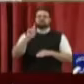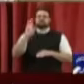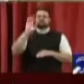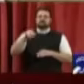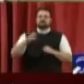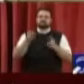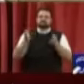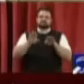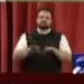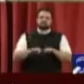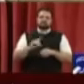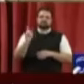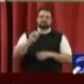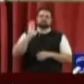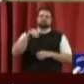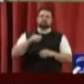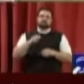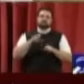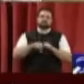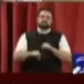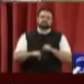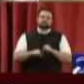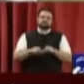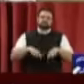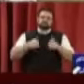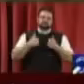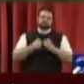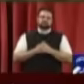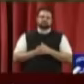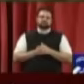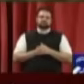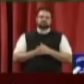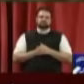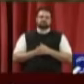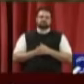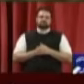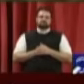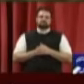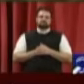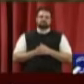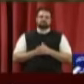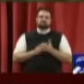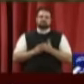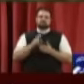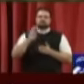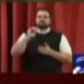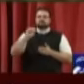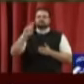Da. Nici nu mă lași să mori, nici nu mă lași străiești. Pe cine nu lași să moară, nu te lasă să străiești. La pagina 98.